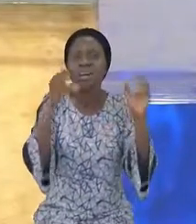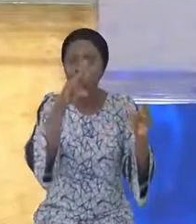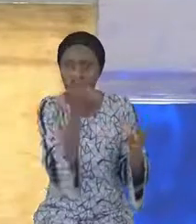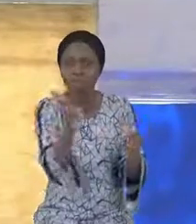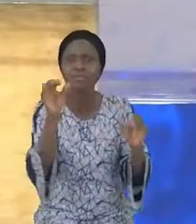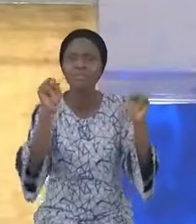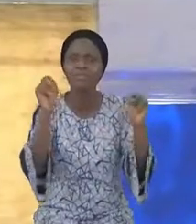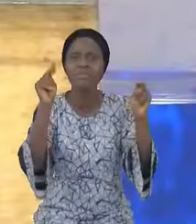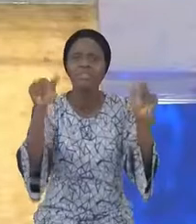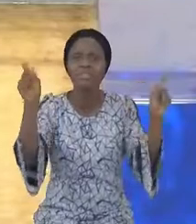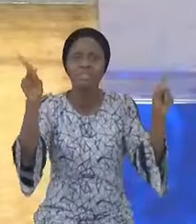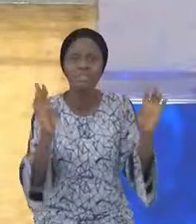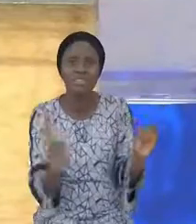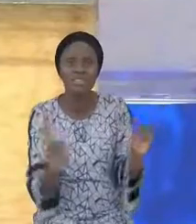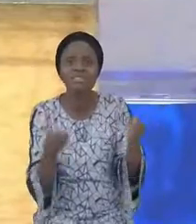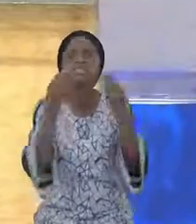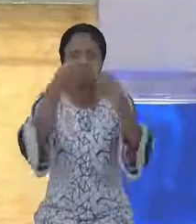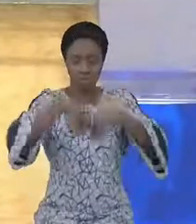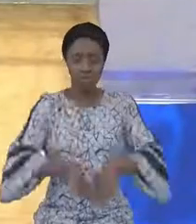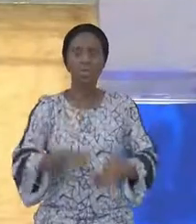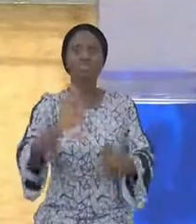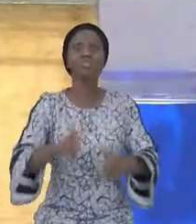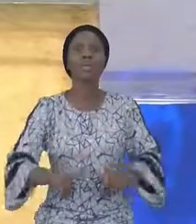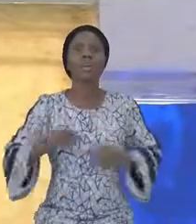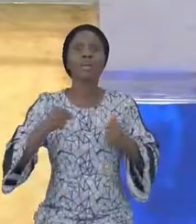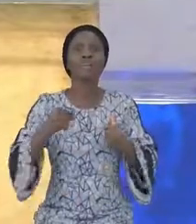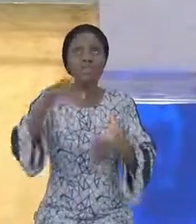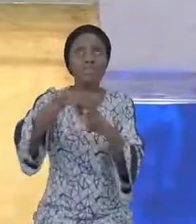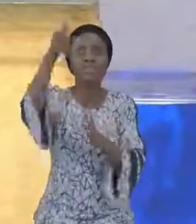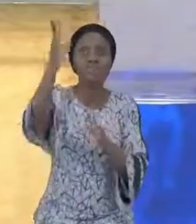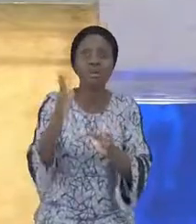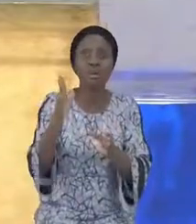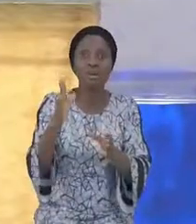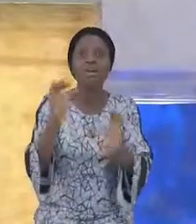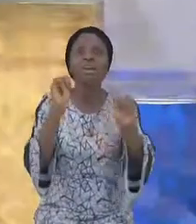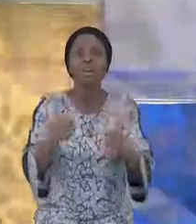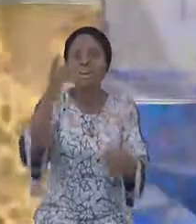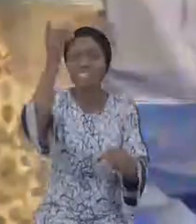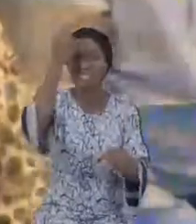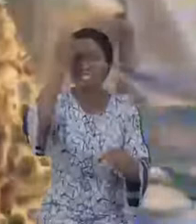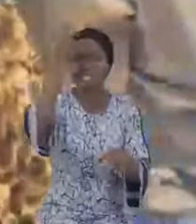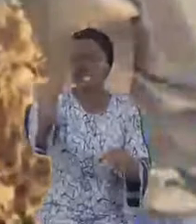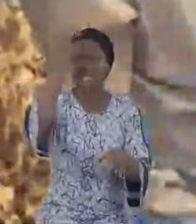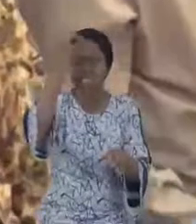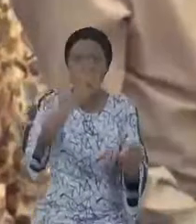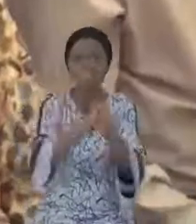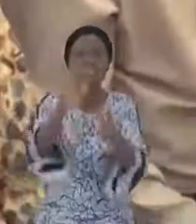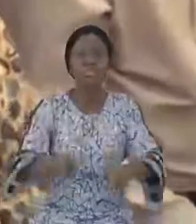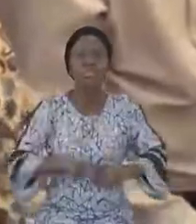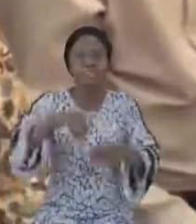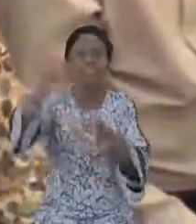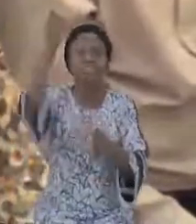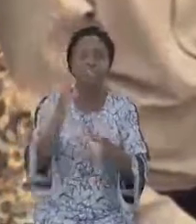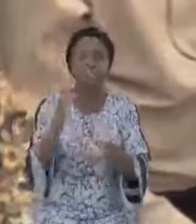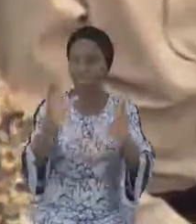serpent va-t-il engloutir ta vie? Les démons vont-ils engloutir votre vie? Cette vie sera